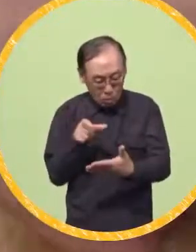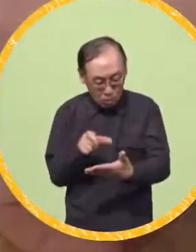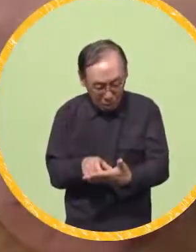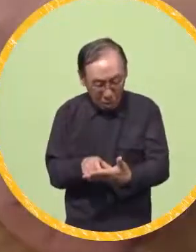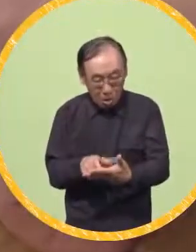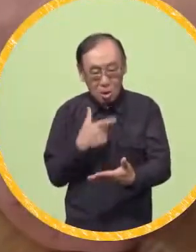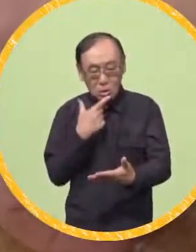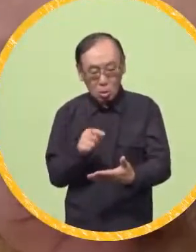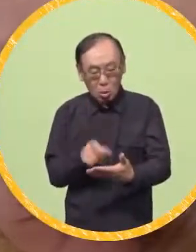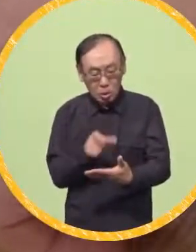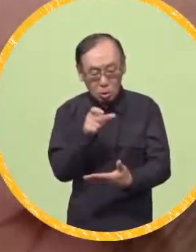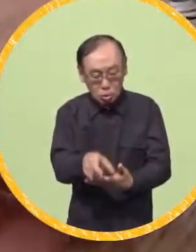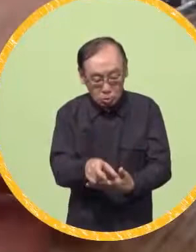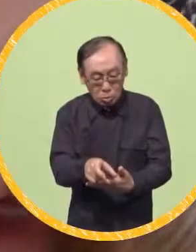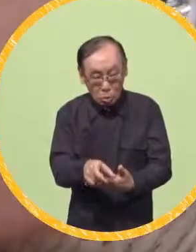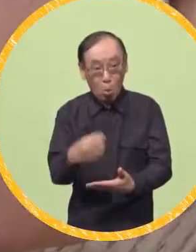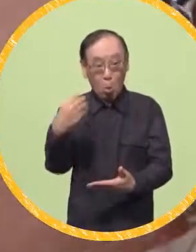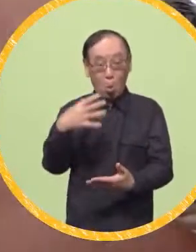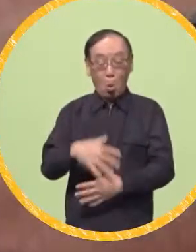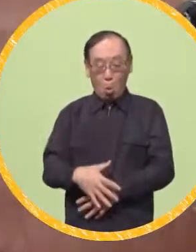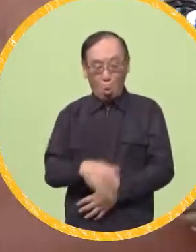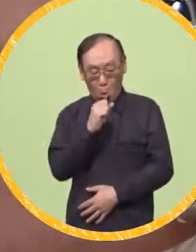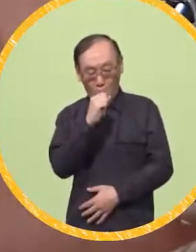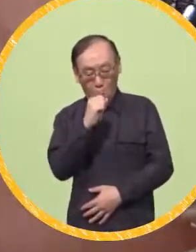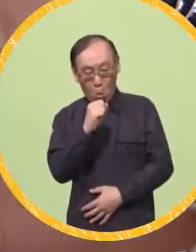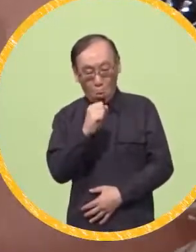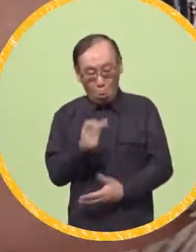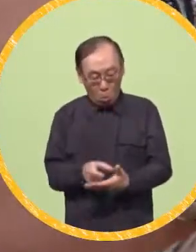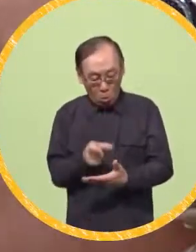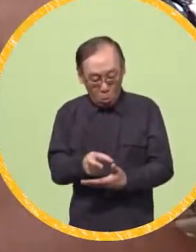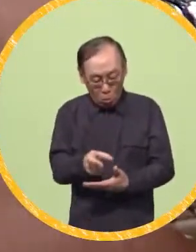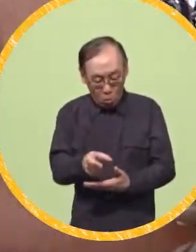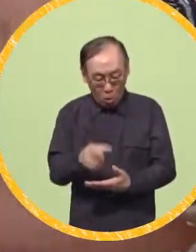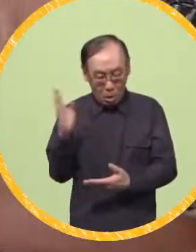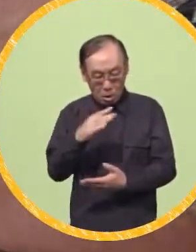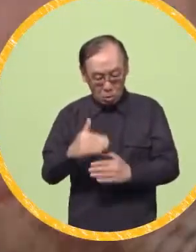ロスもう noon ヌー